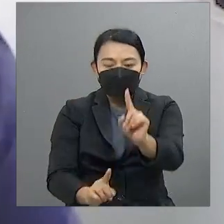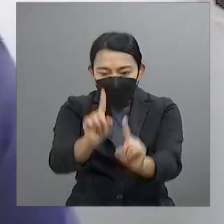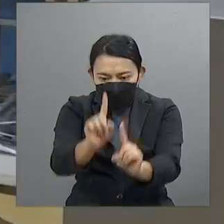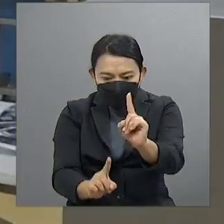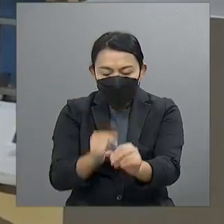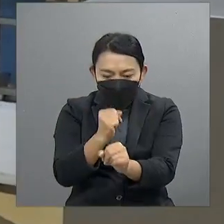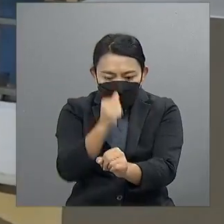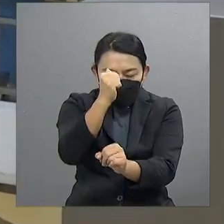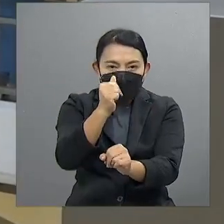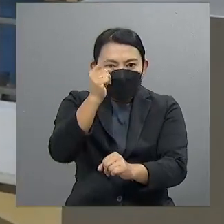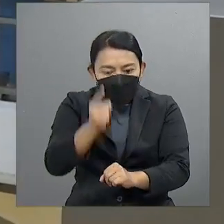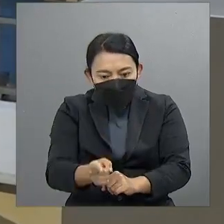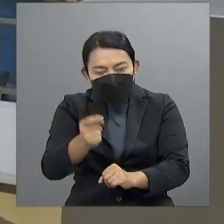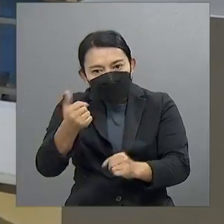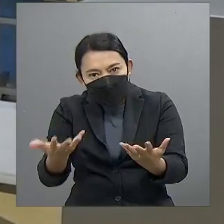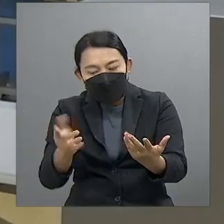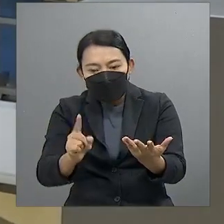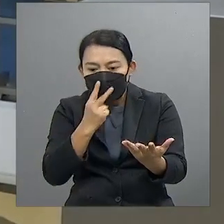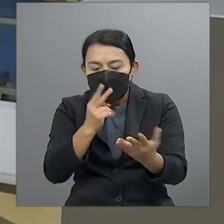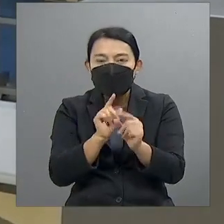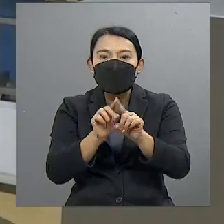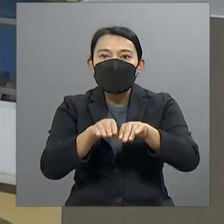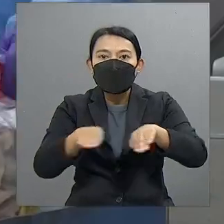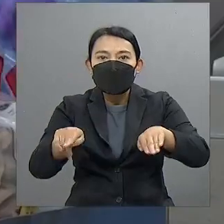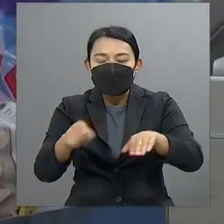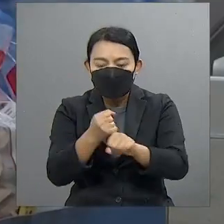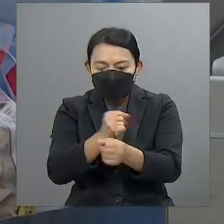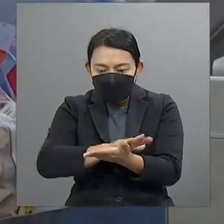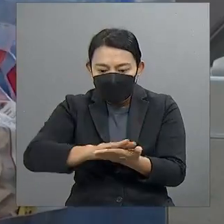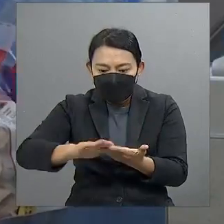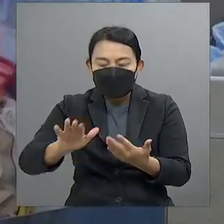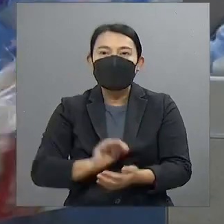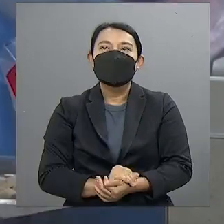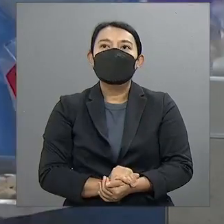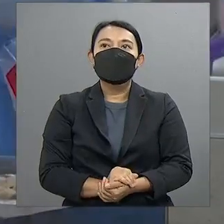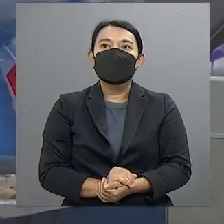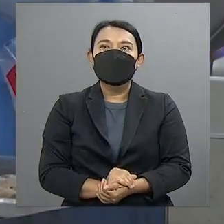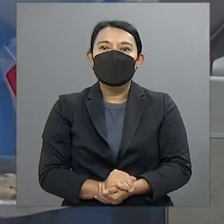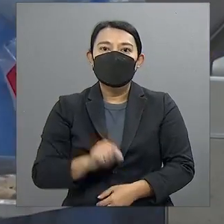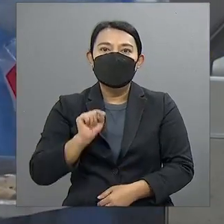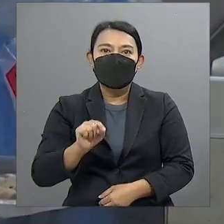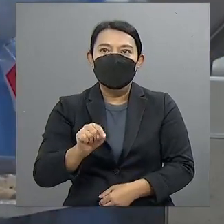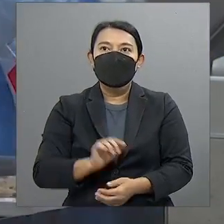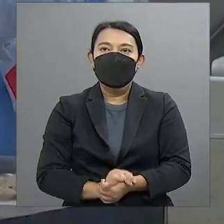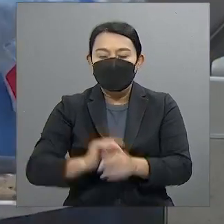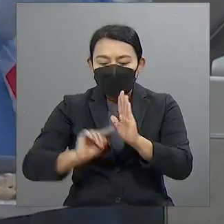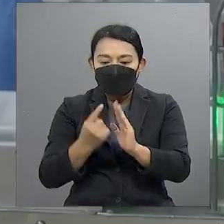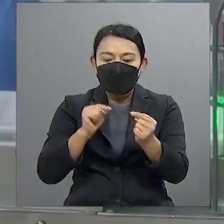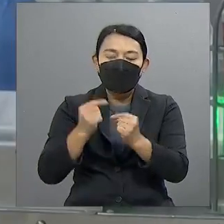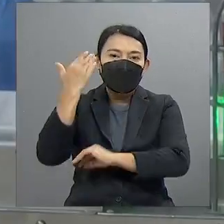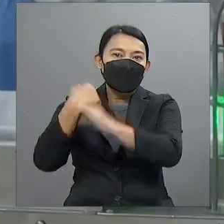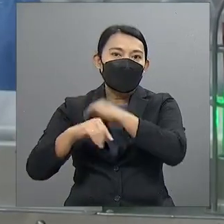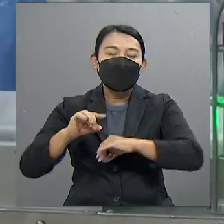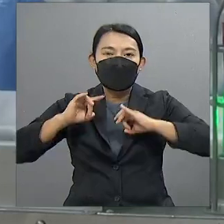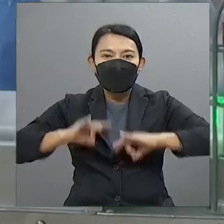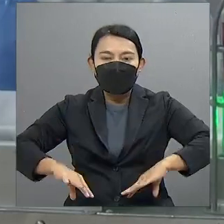ครับแล้วก็เรื่องของมาตรการการทำความสะอาดแล้วก็เรื่องของอนามัยส่วนบุคคลซึ่งอันนี้ครับสุขอนามัยส่วนบุคคลเนี่ยเริ่มตั้งแต่เรื่องของประวัติความเสี่ยงเรื่องของโรคต่างๆนะครับมี